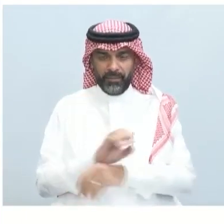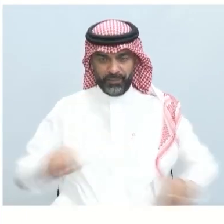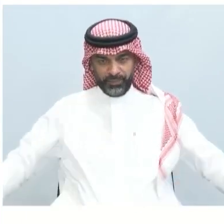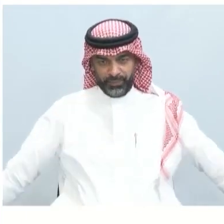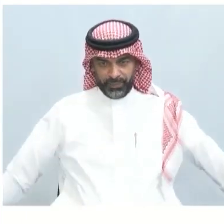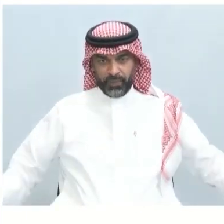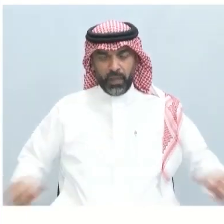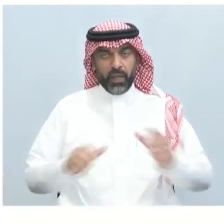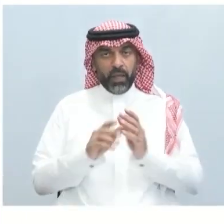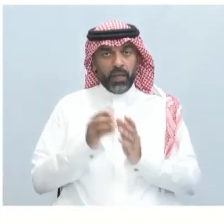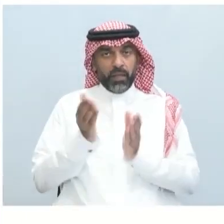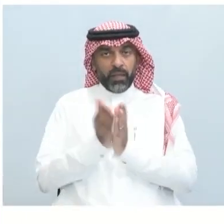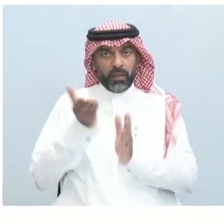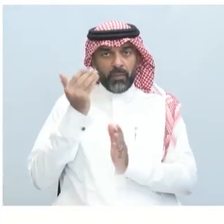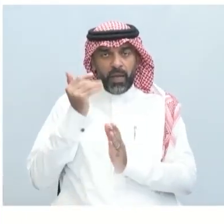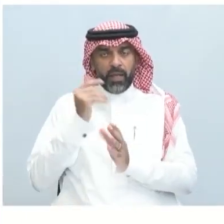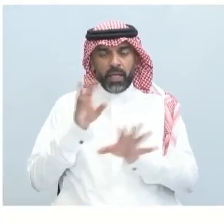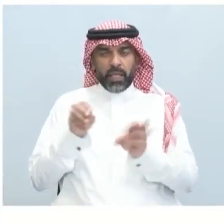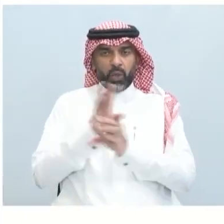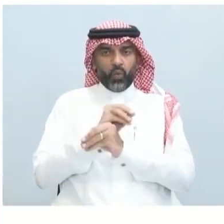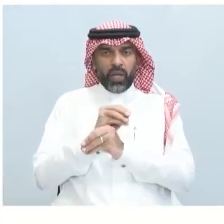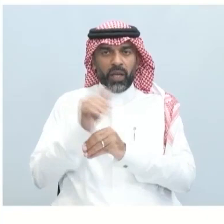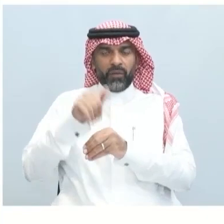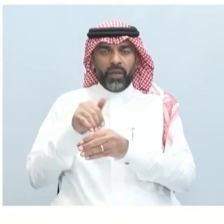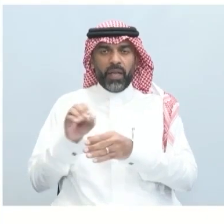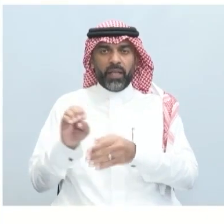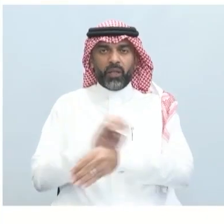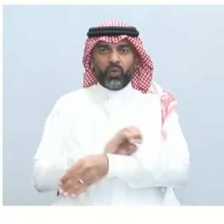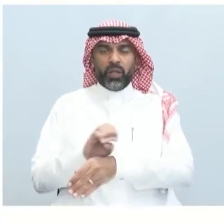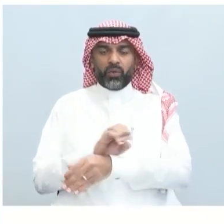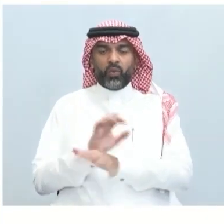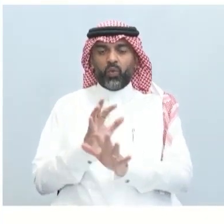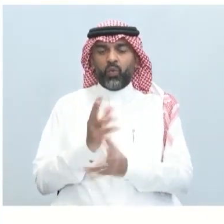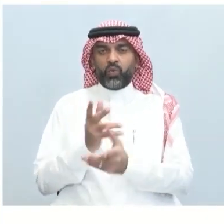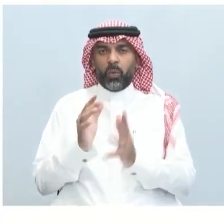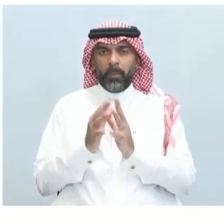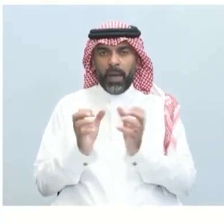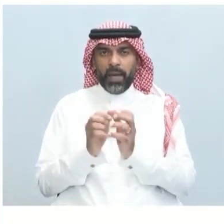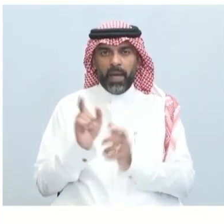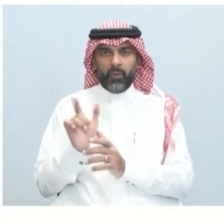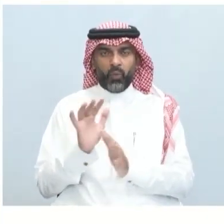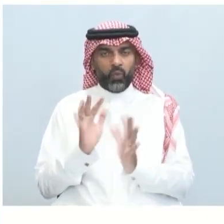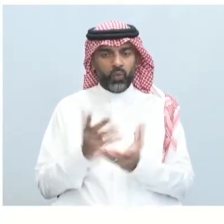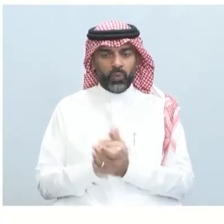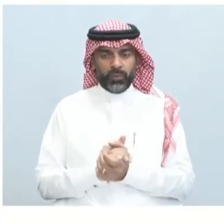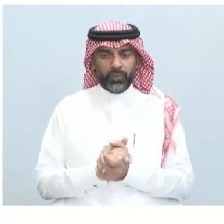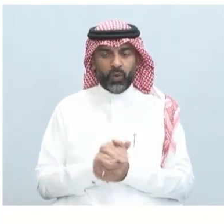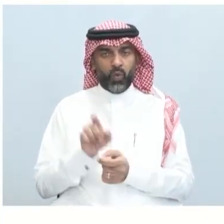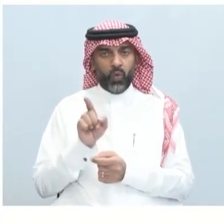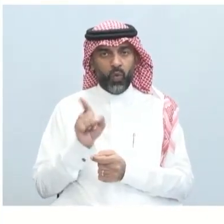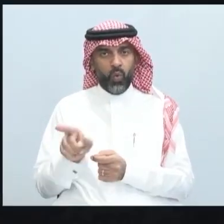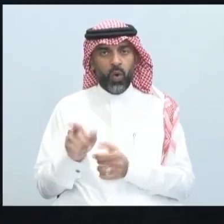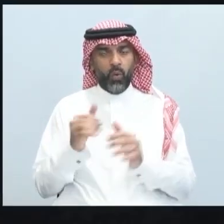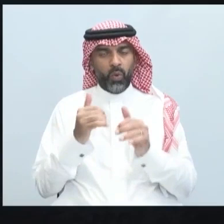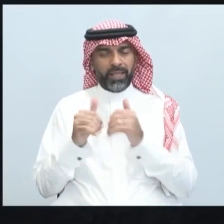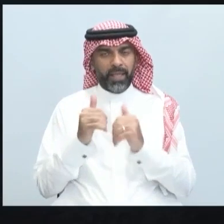أخذنا في الدرس الماضي التسويق عبر البريد الإلكتروني. ما المقصود بالتسويق عبر البريد الإلكتروني؟ المقصود